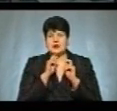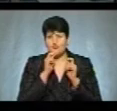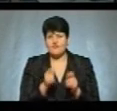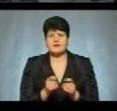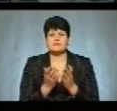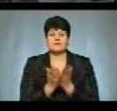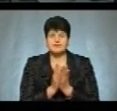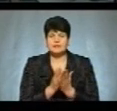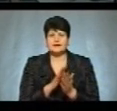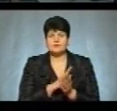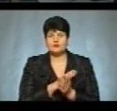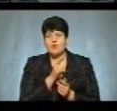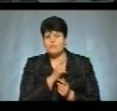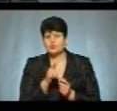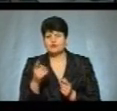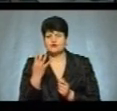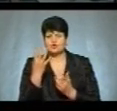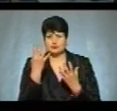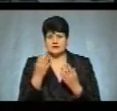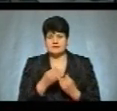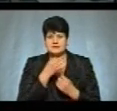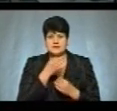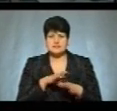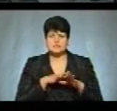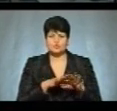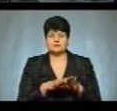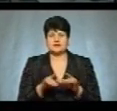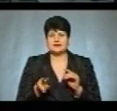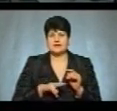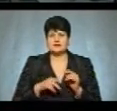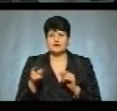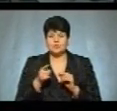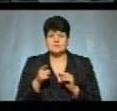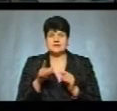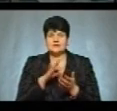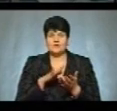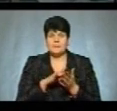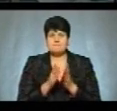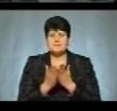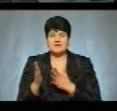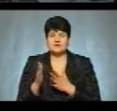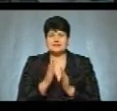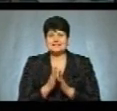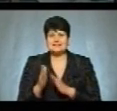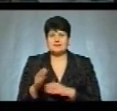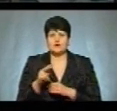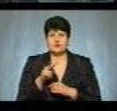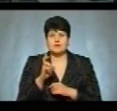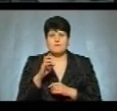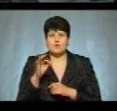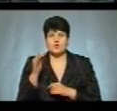тривала впродовж 4 днів. Про це повідомила заступник директора Тернопільської міської централізованої бібліотечної системи Людмила